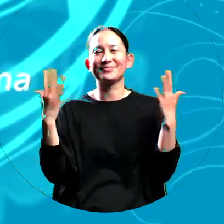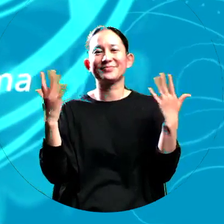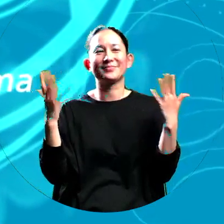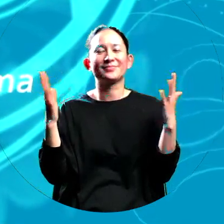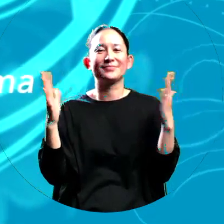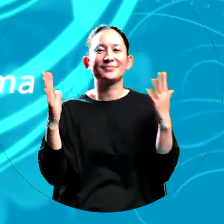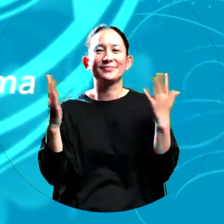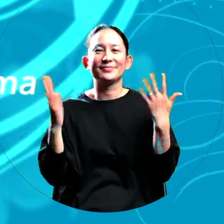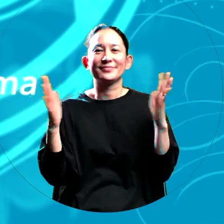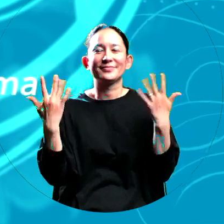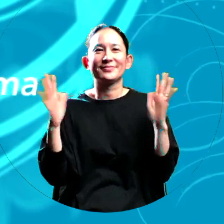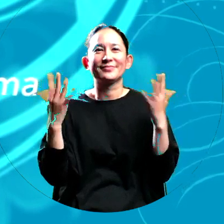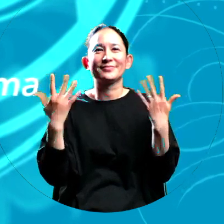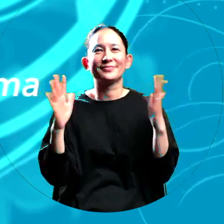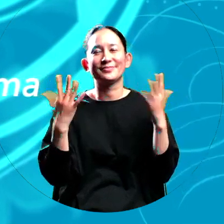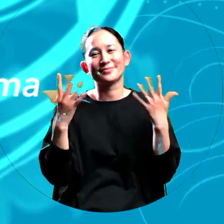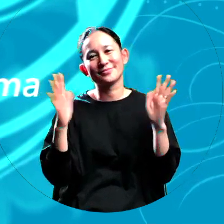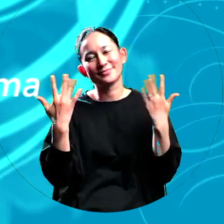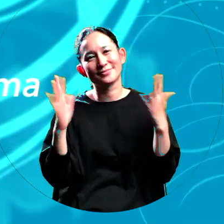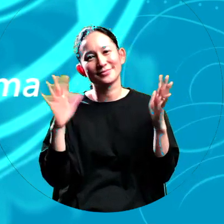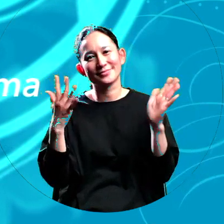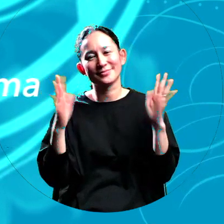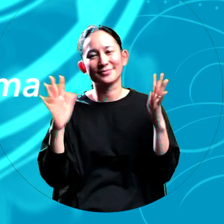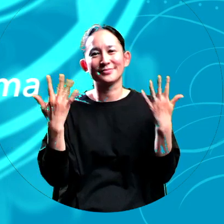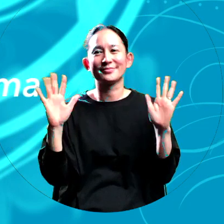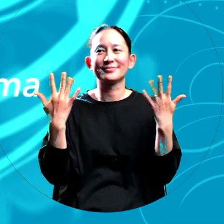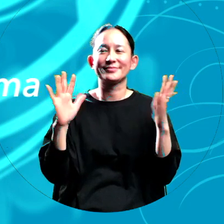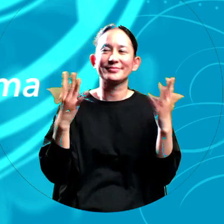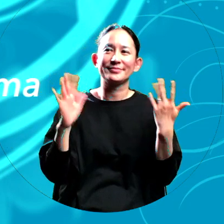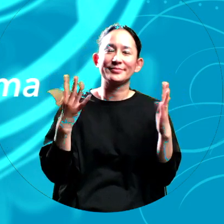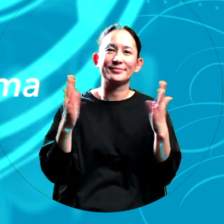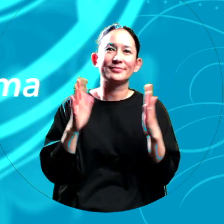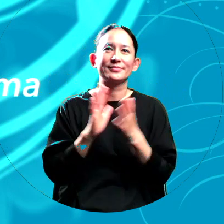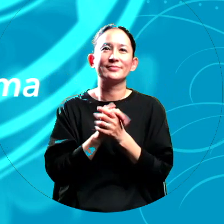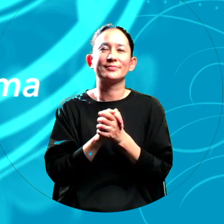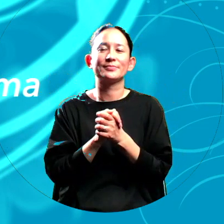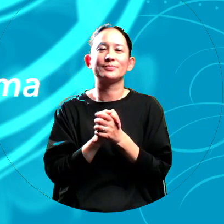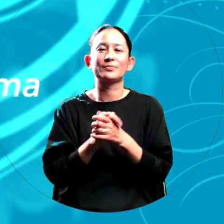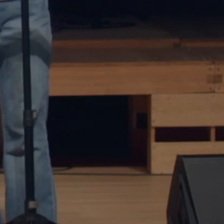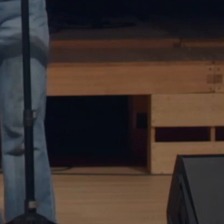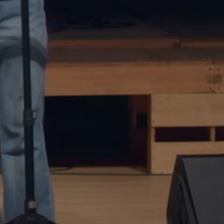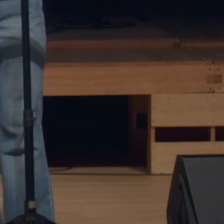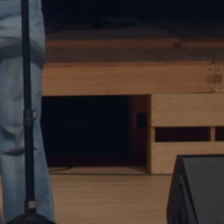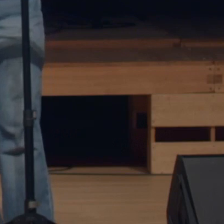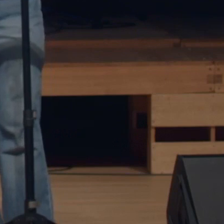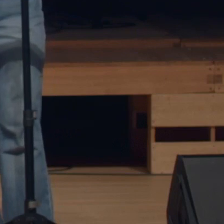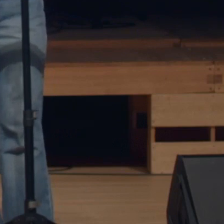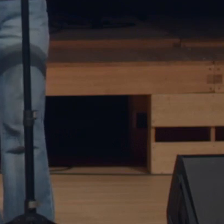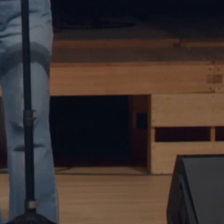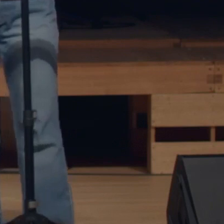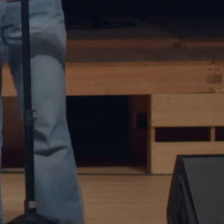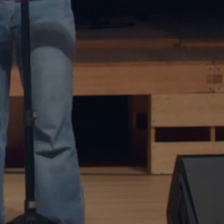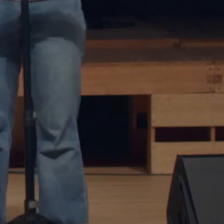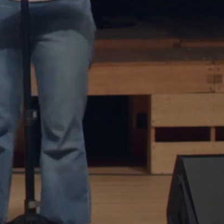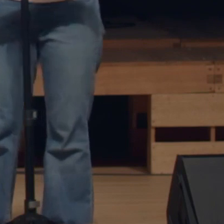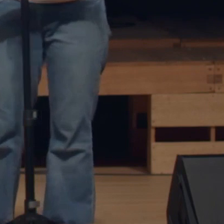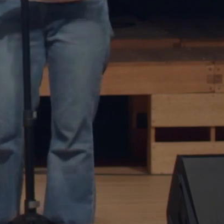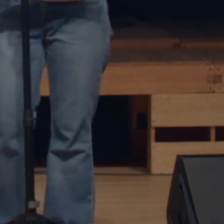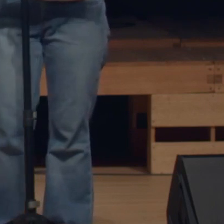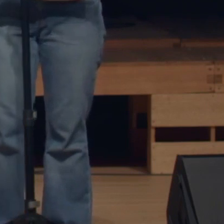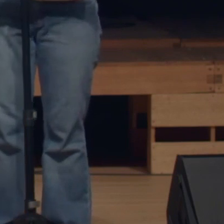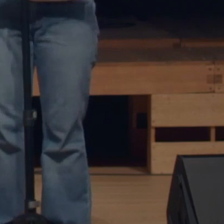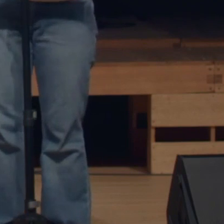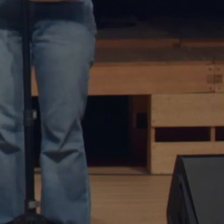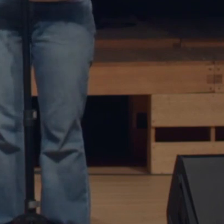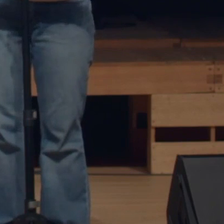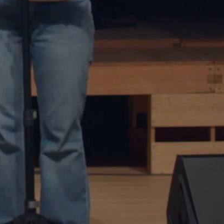Right on. Thank you online. Please type in the comment box. Aloha. オンラインで参加されている方もぜひコメント欄にアロハと入れてください。 Well,